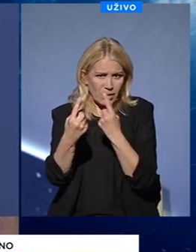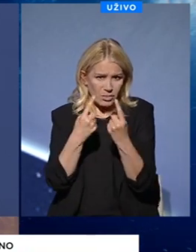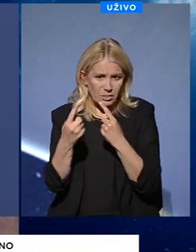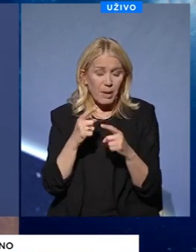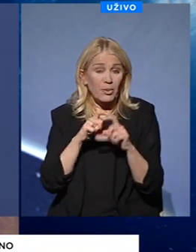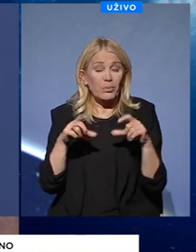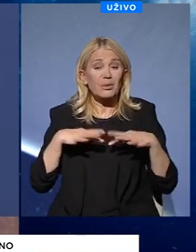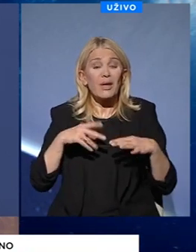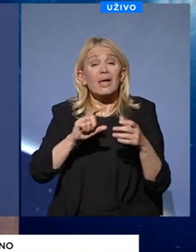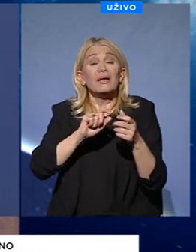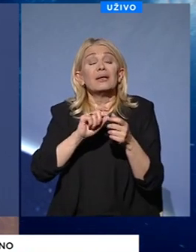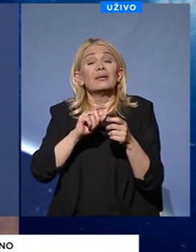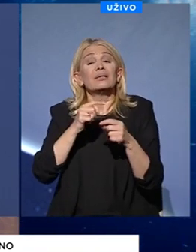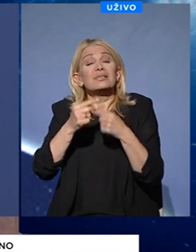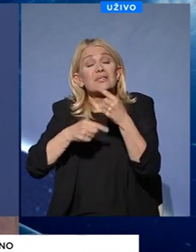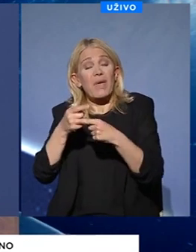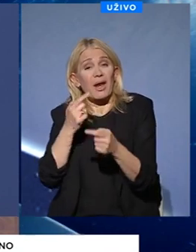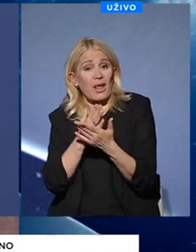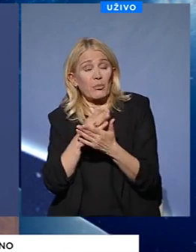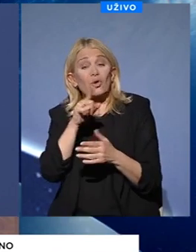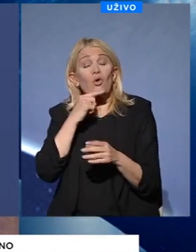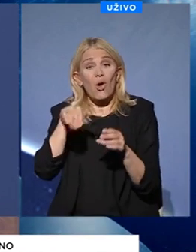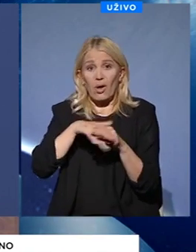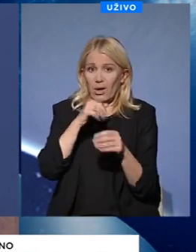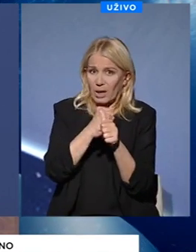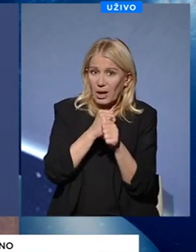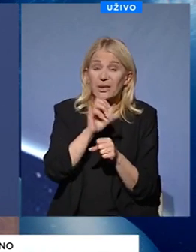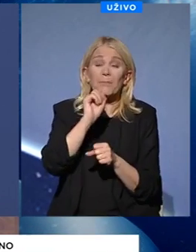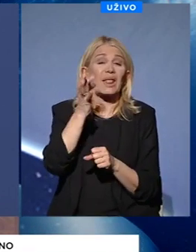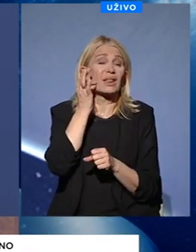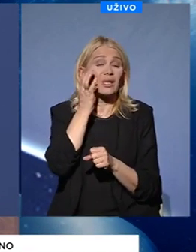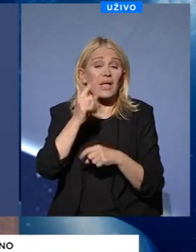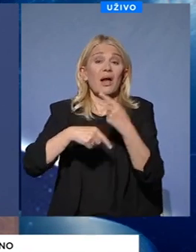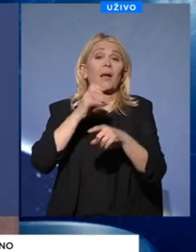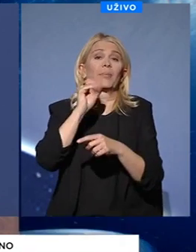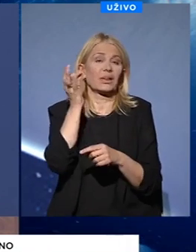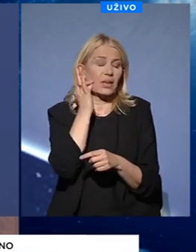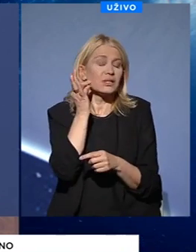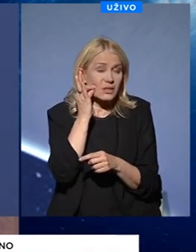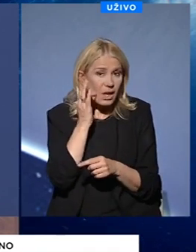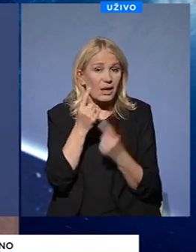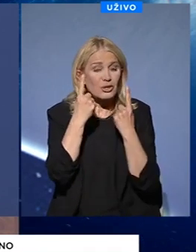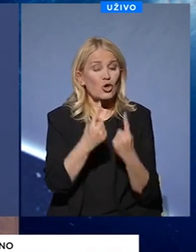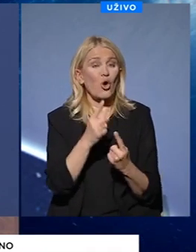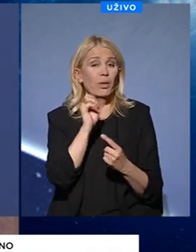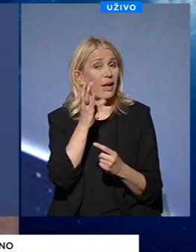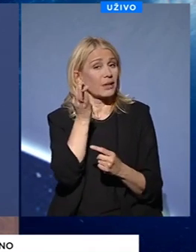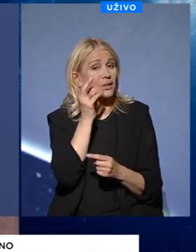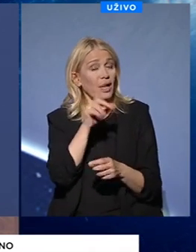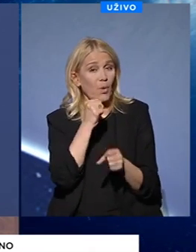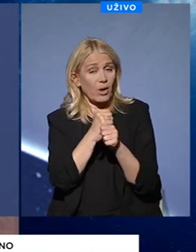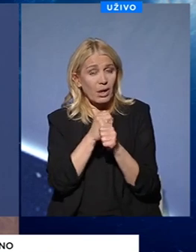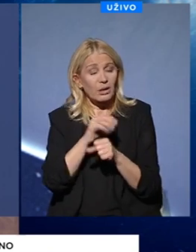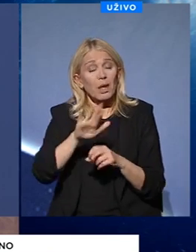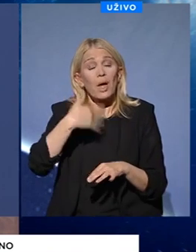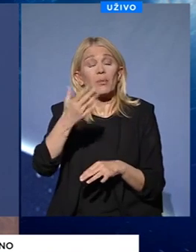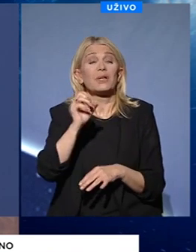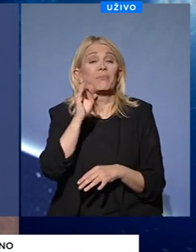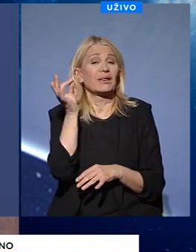da smene budu onih koji rade u domovima na 15 dana. Znači, ljudi koji rade, 15 dana će da rade, pa 15 dana